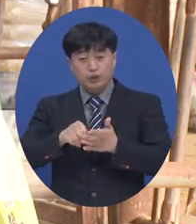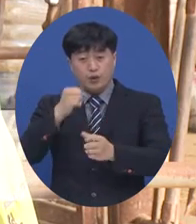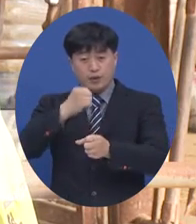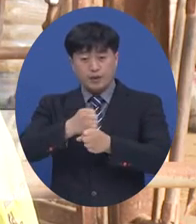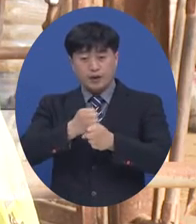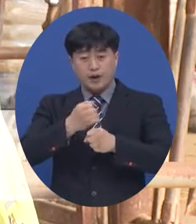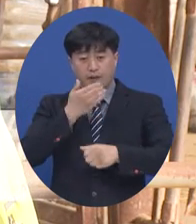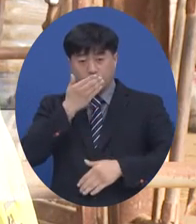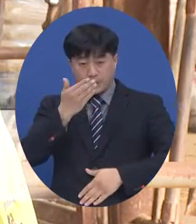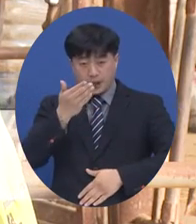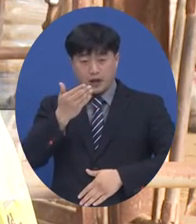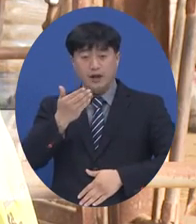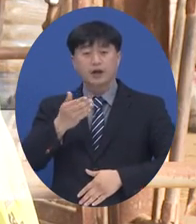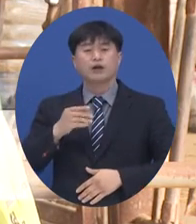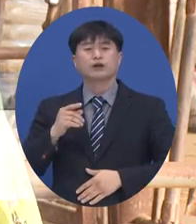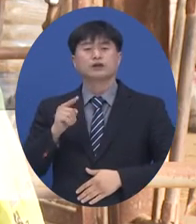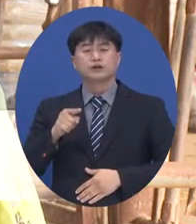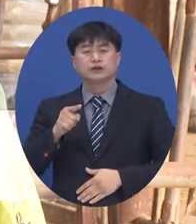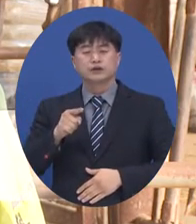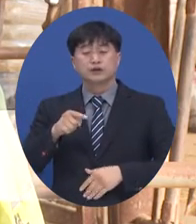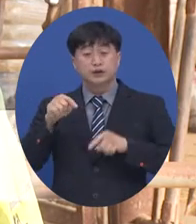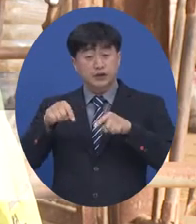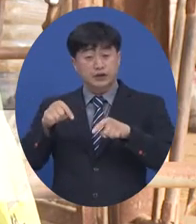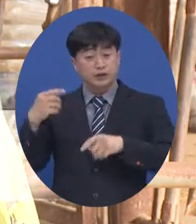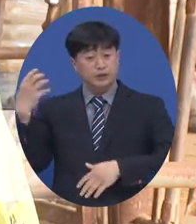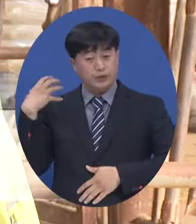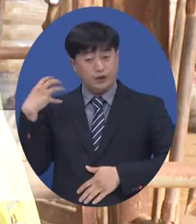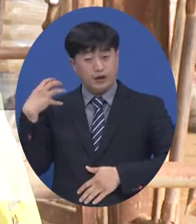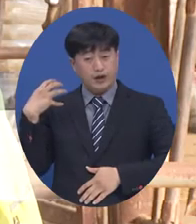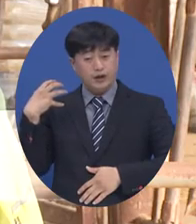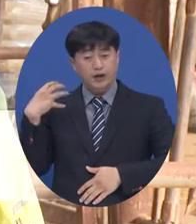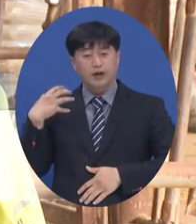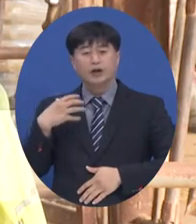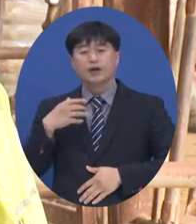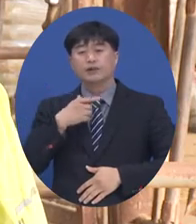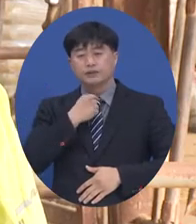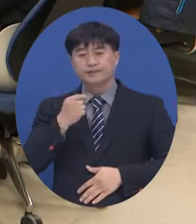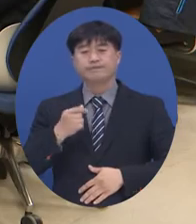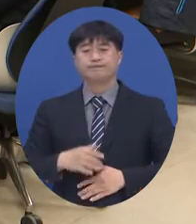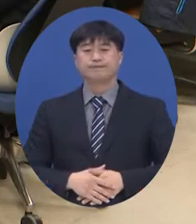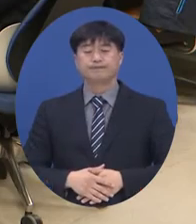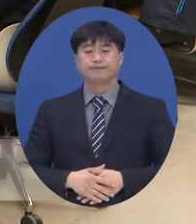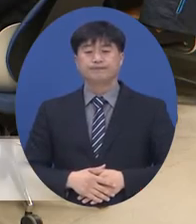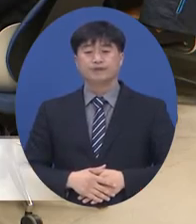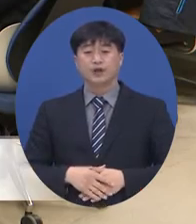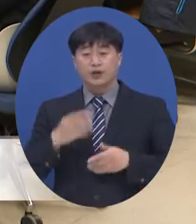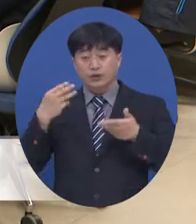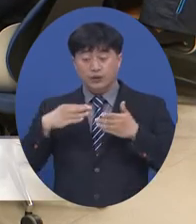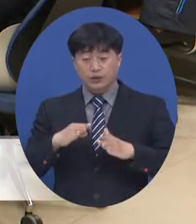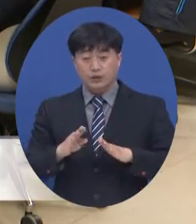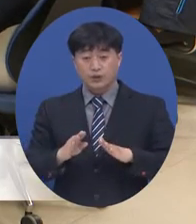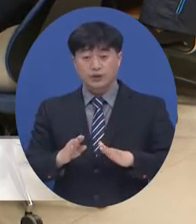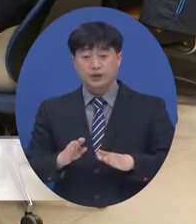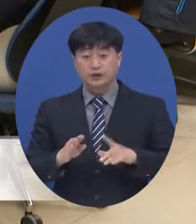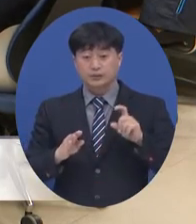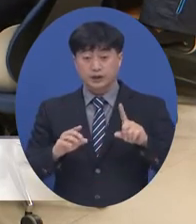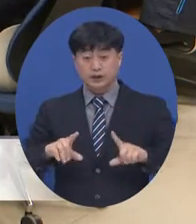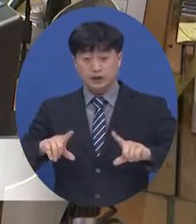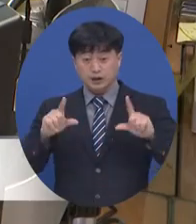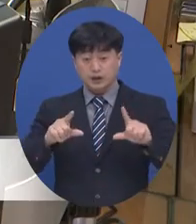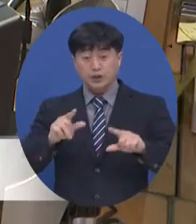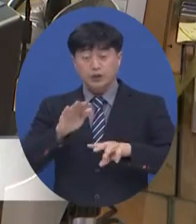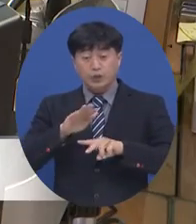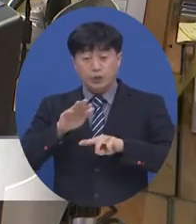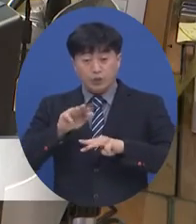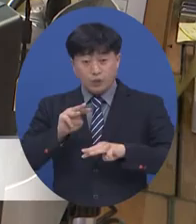상상을 할 수 있는 어떤 멘토의 역할을 하고 싶은 생각이 있습니다 경기도는 11일 농업인의 날을 맞아